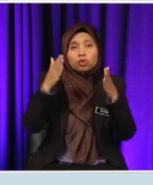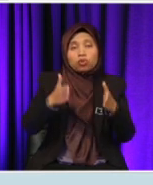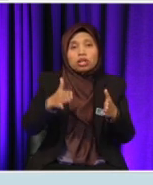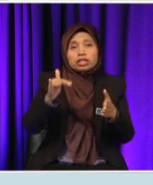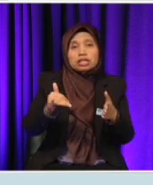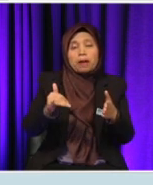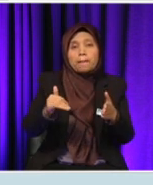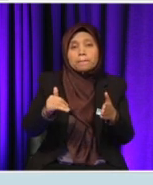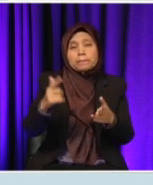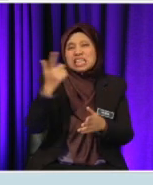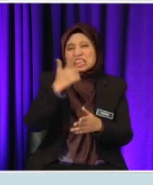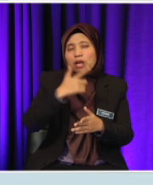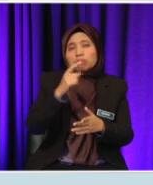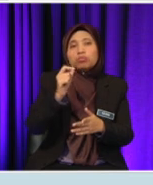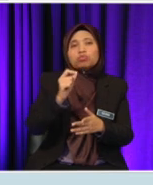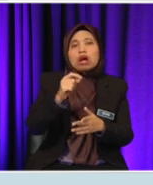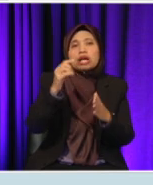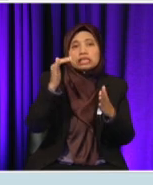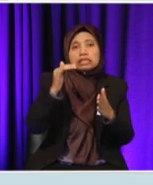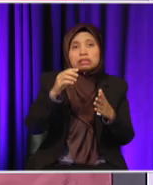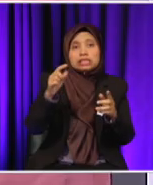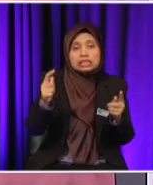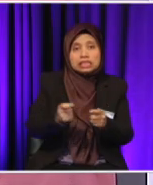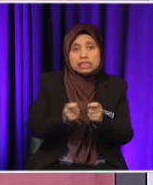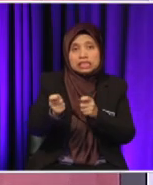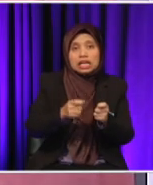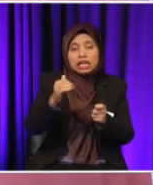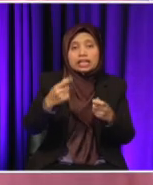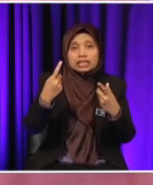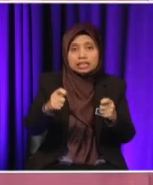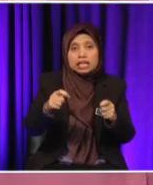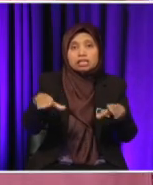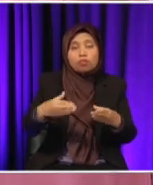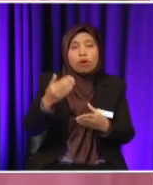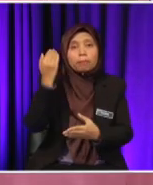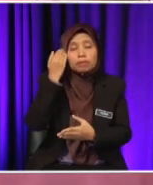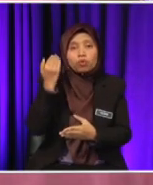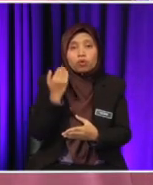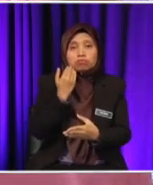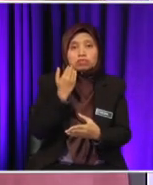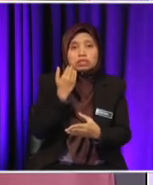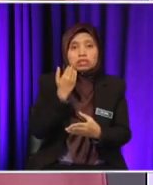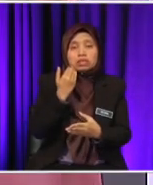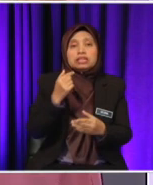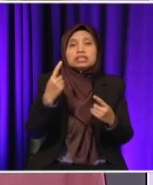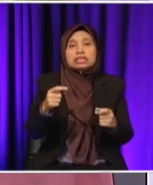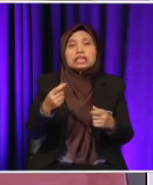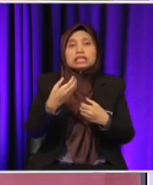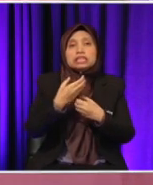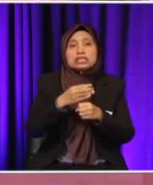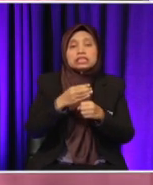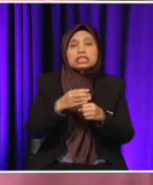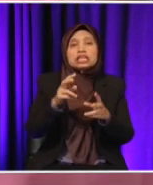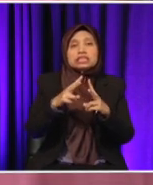mempertikaikan tindakan yang telah dilakukan oleh peluang itulah apa yang dicipta sangat